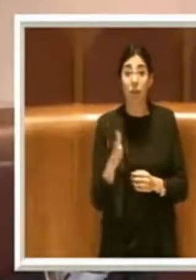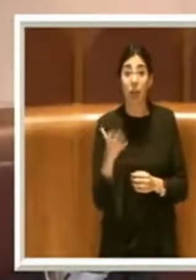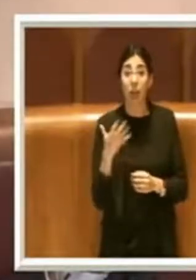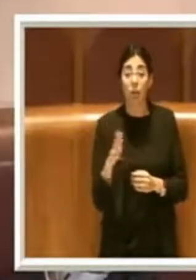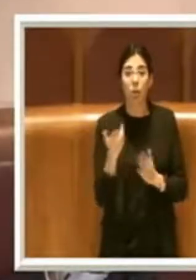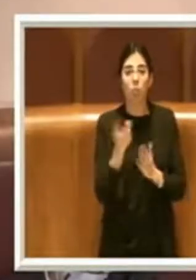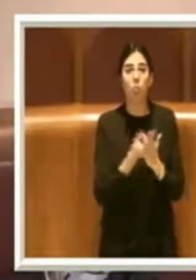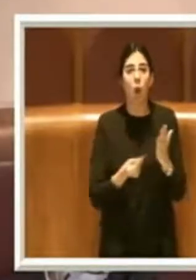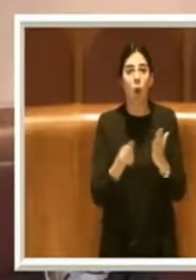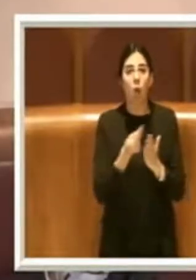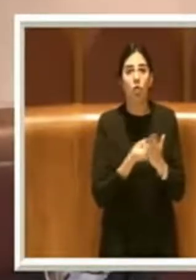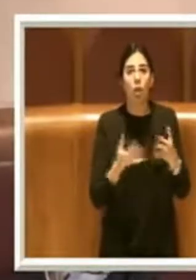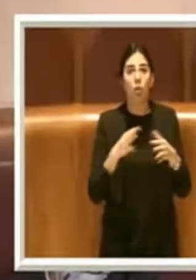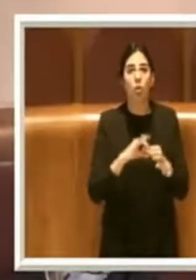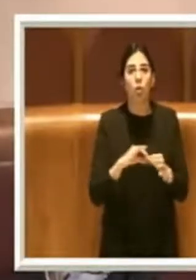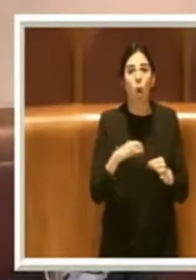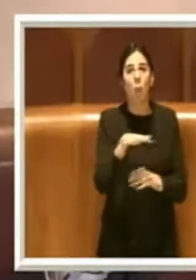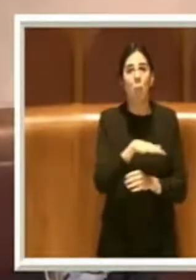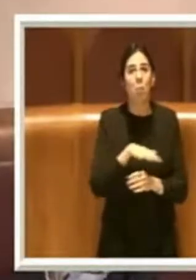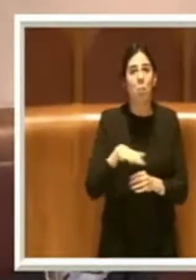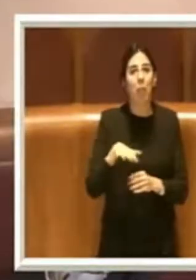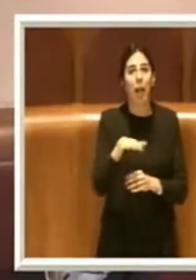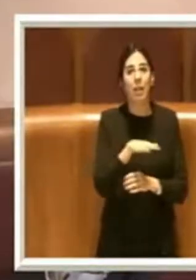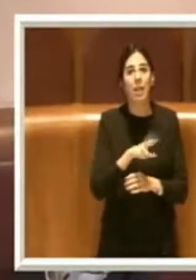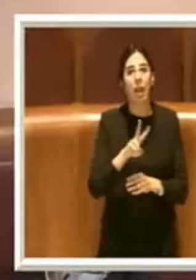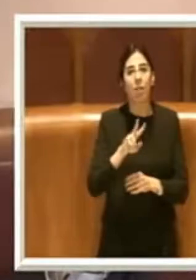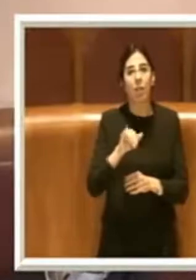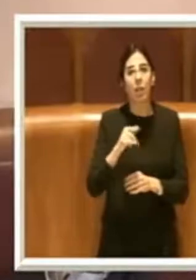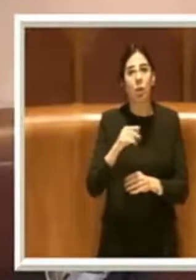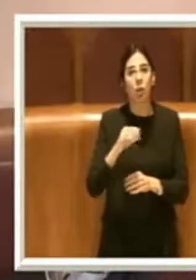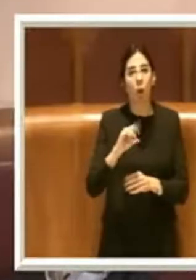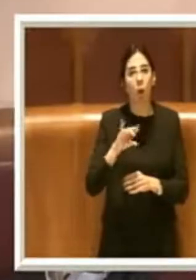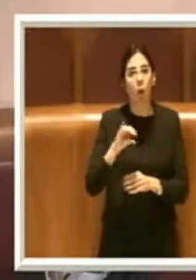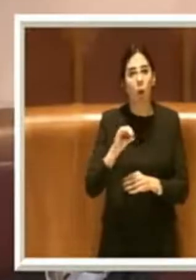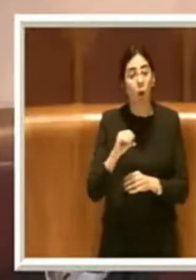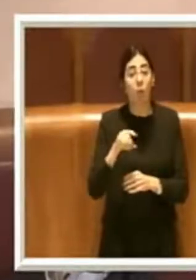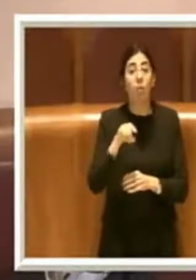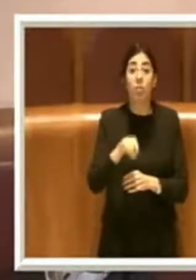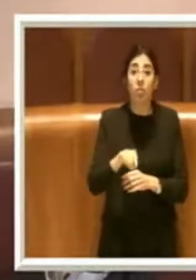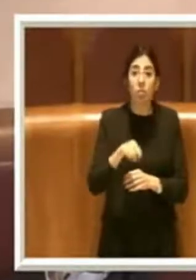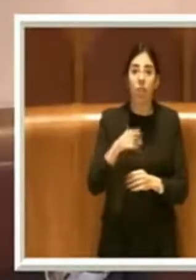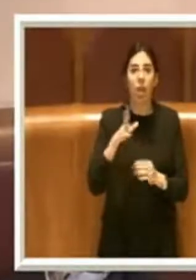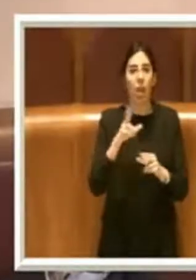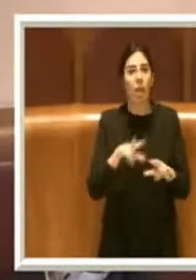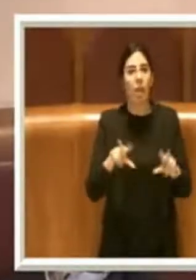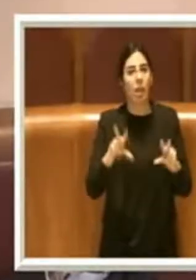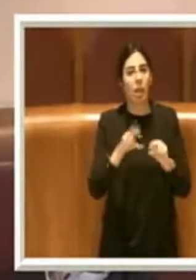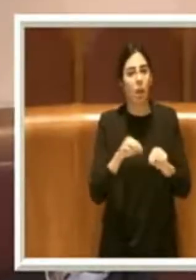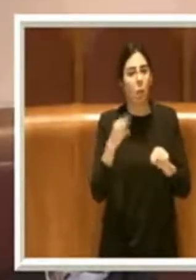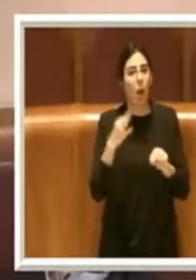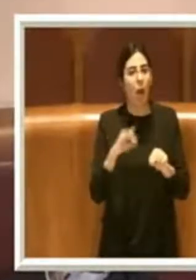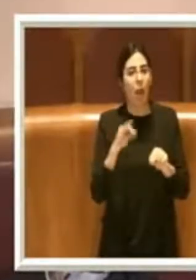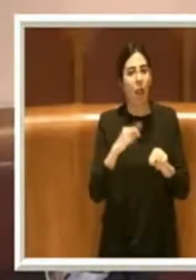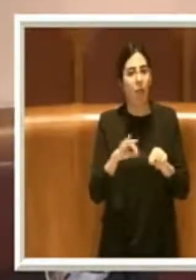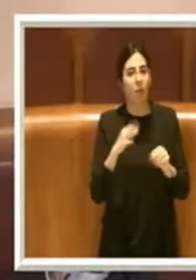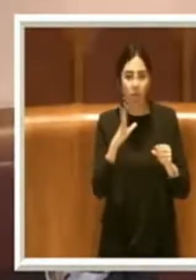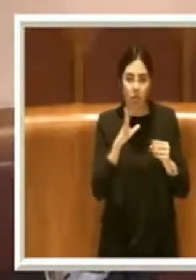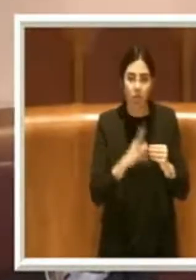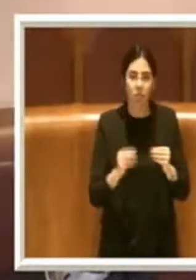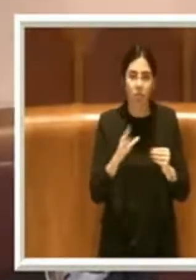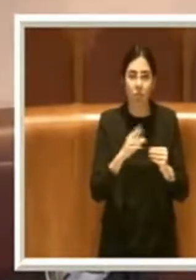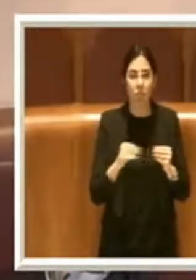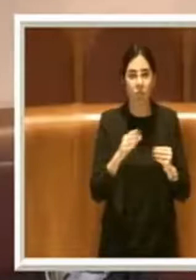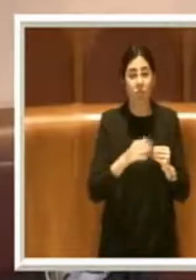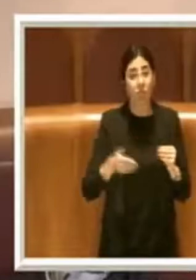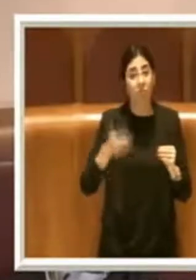progetto su Piazza Vittorio, una riqualificazione totale che ha riportato quella che era una piazza purtroppo